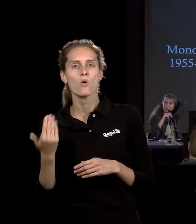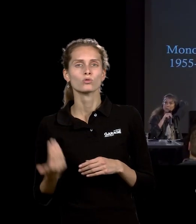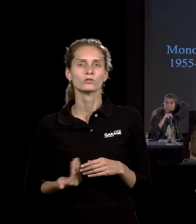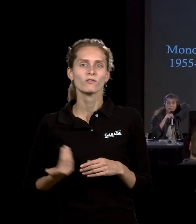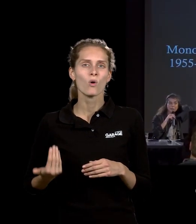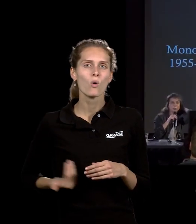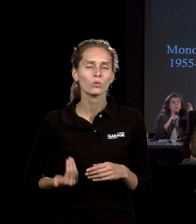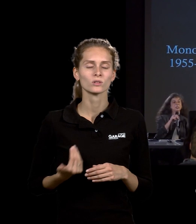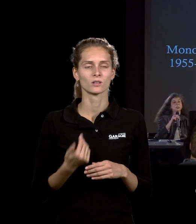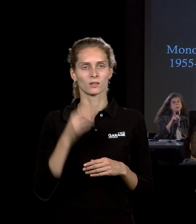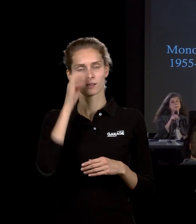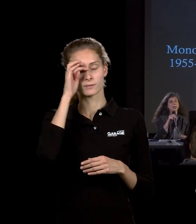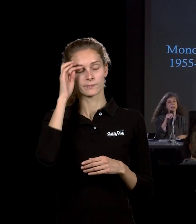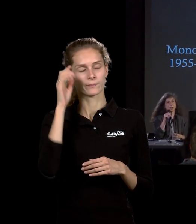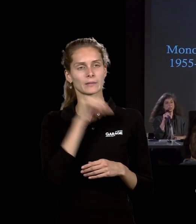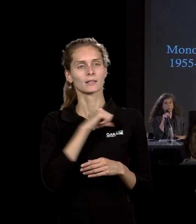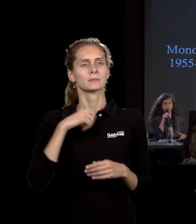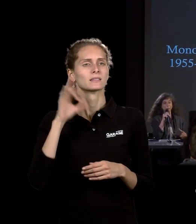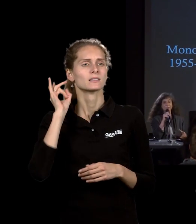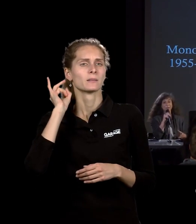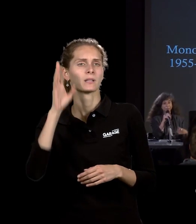знаменитых его комбайн пейнтинг, монограмма,